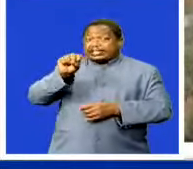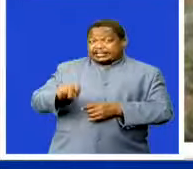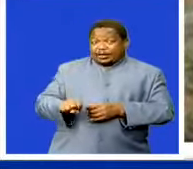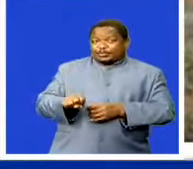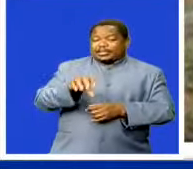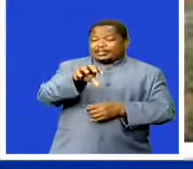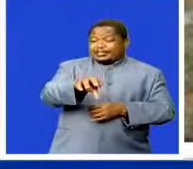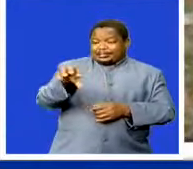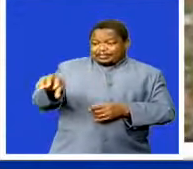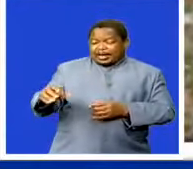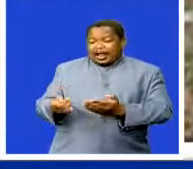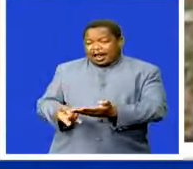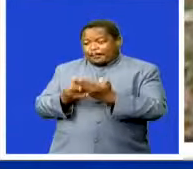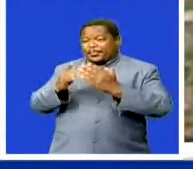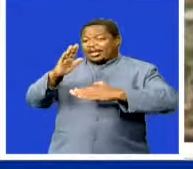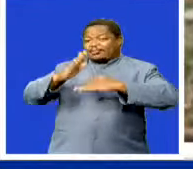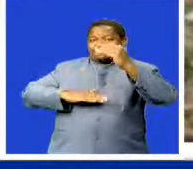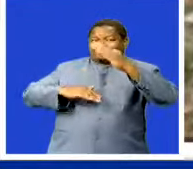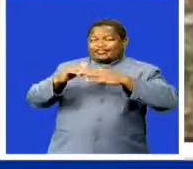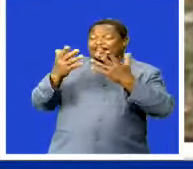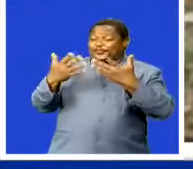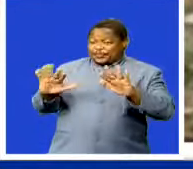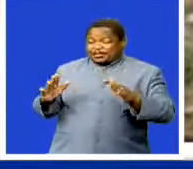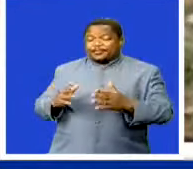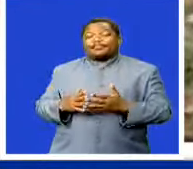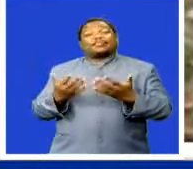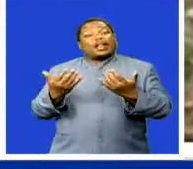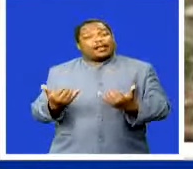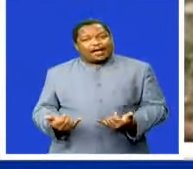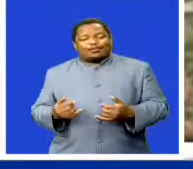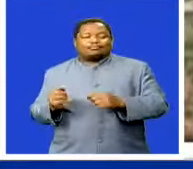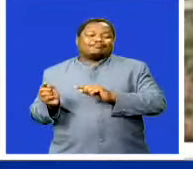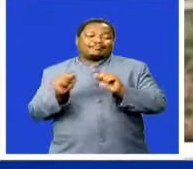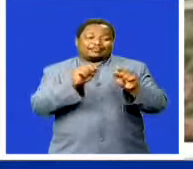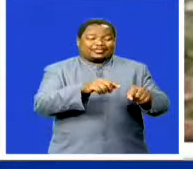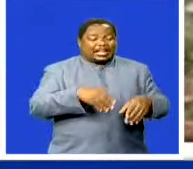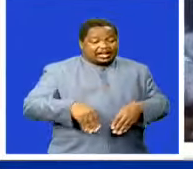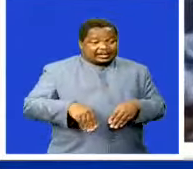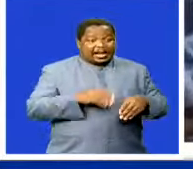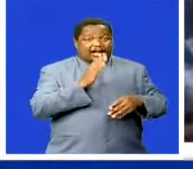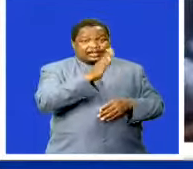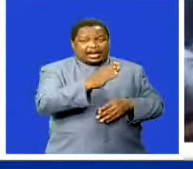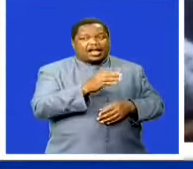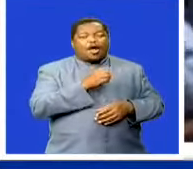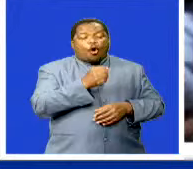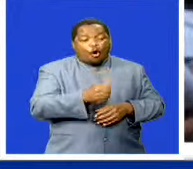wekumakhela indlu kulandzela kutfola kutsi gogo Makhanya uhlala endlini lengekho esimeni lesikahle.